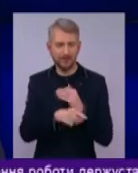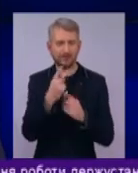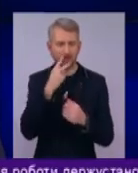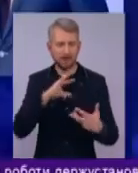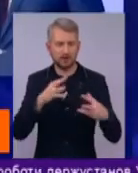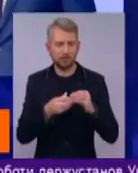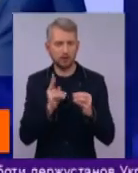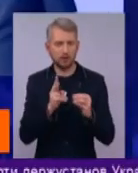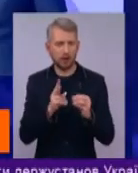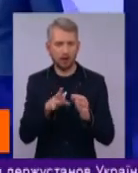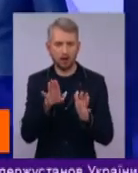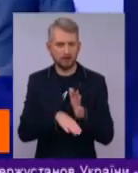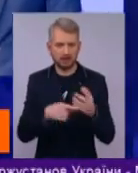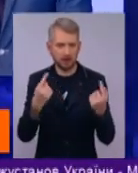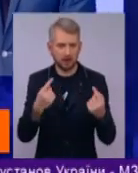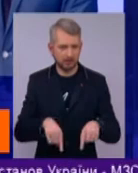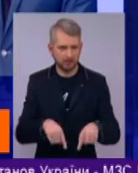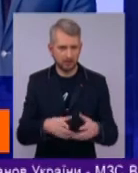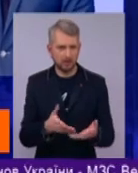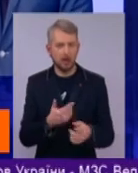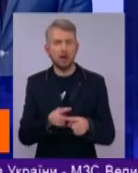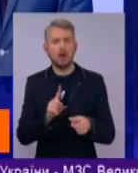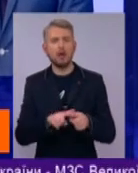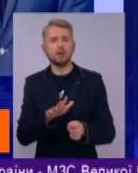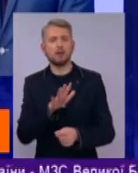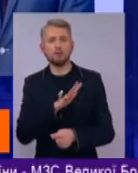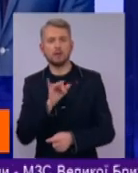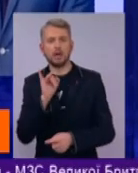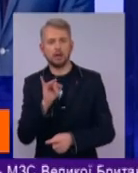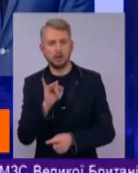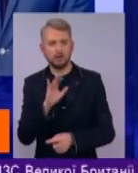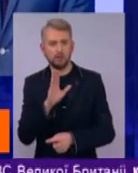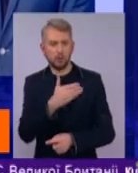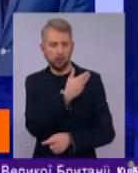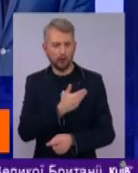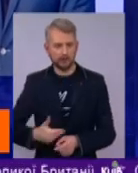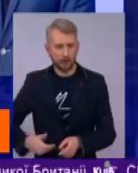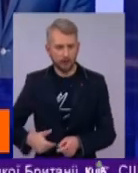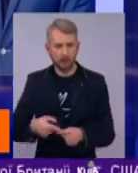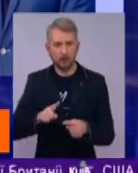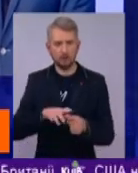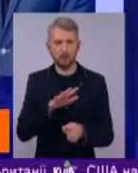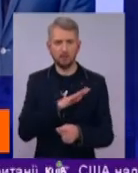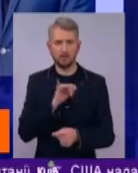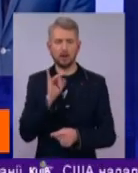к ескалації конфліктів. Це було і в Югославії, це було і